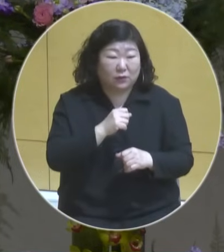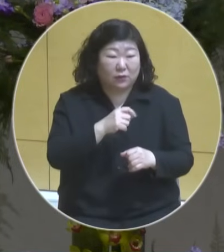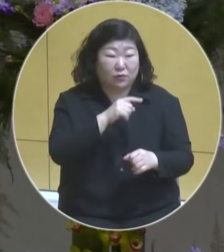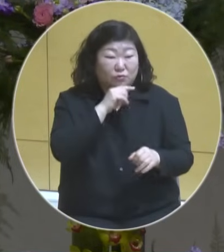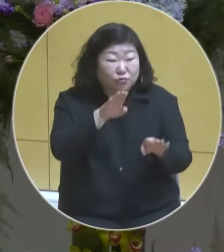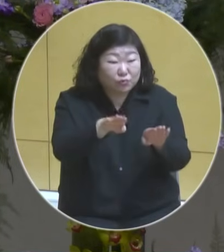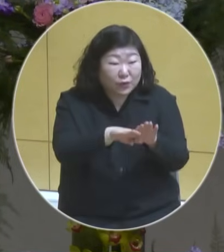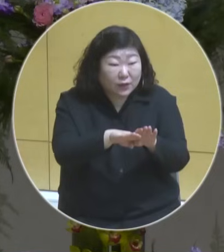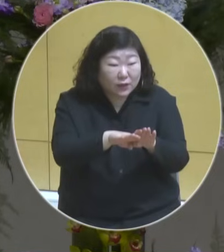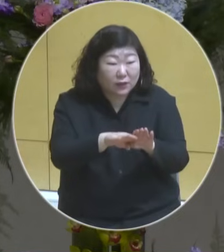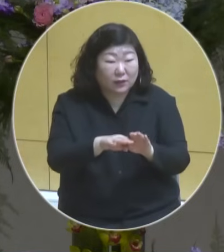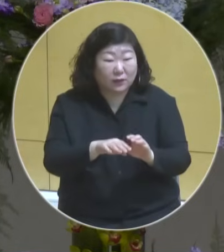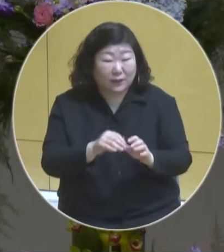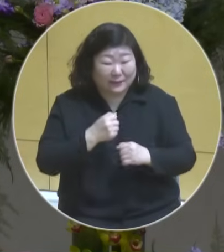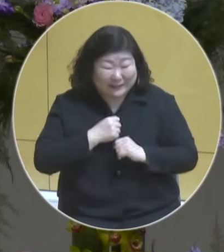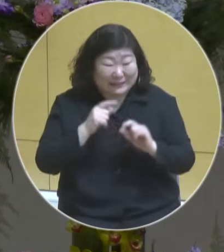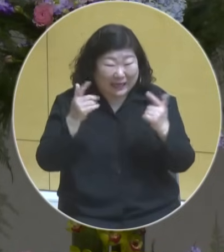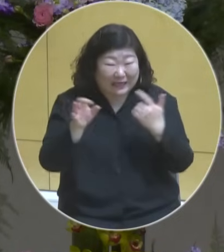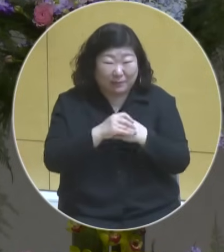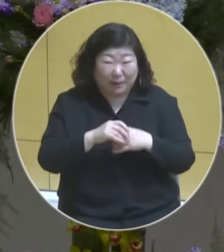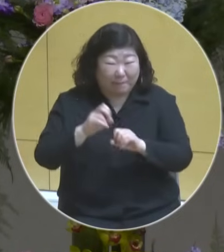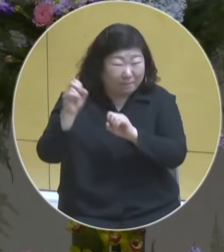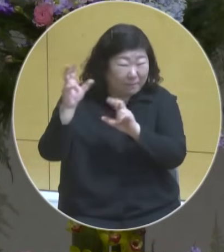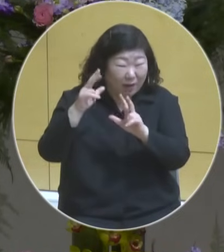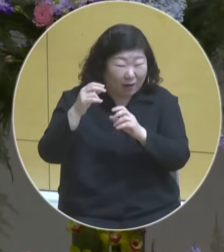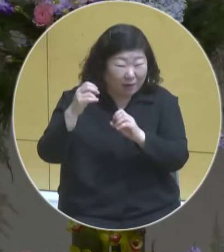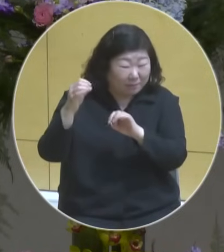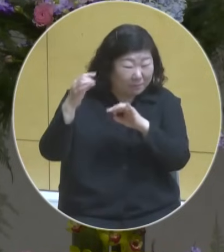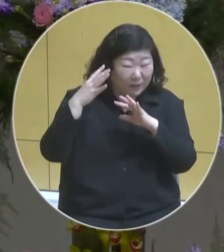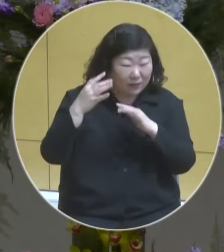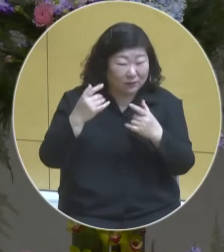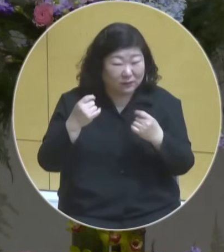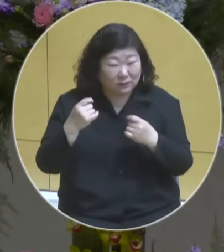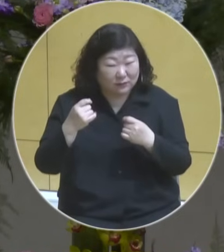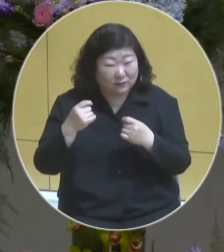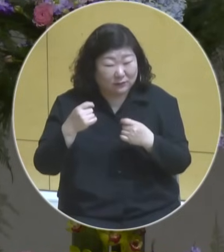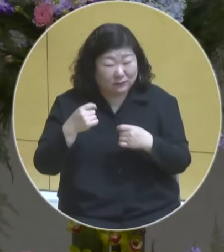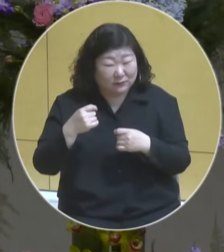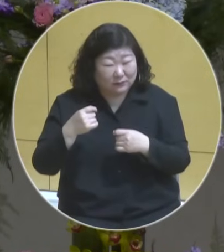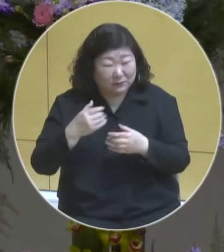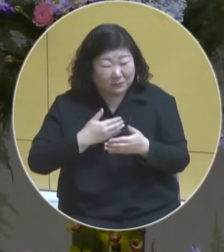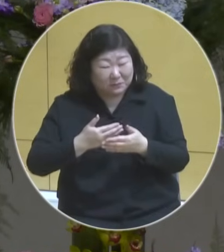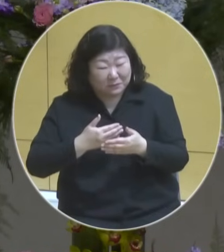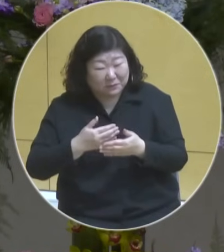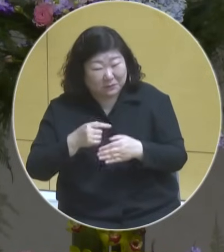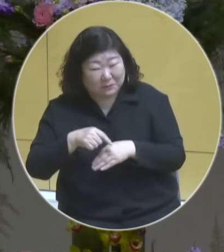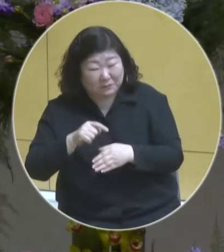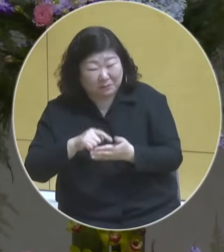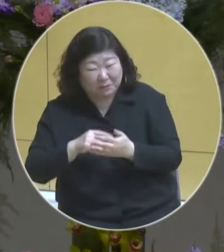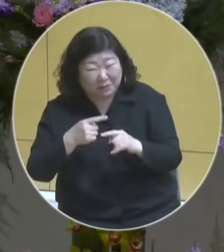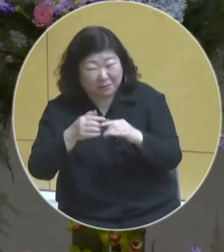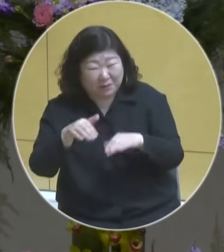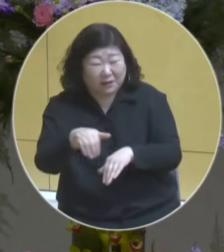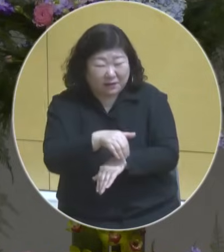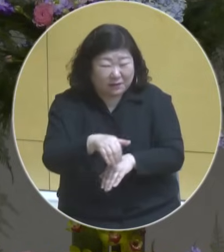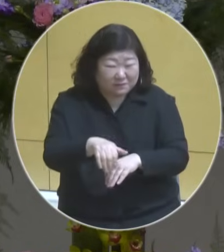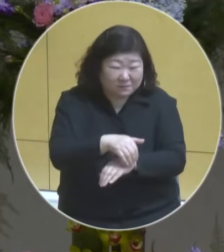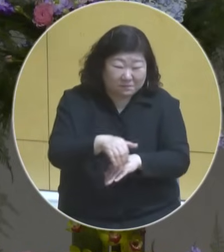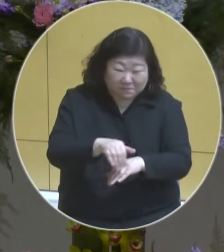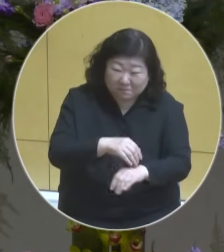벼락 맞을 것 같은 그런 불길한 예감 때문에 교회를 나오다가 나오다가 나오다 보니까 오늘 여기까지 오신